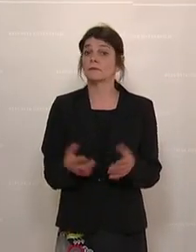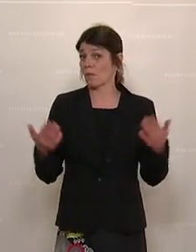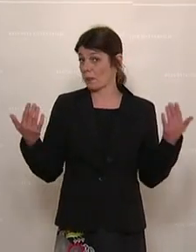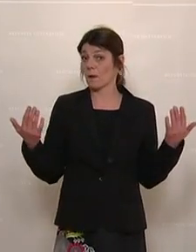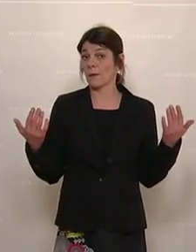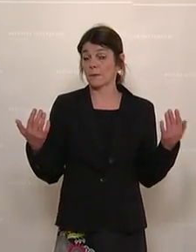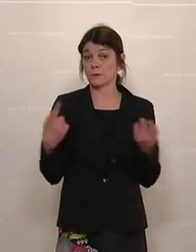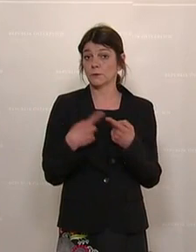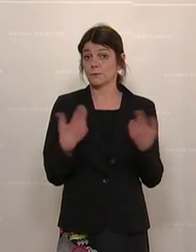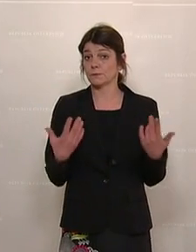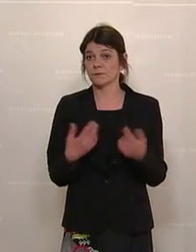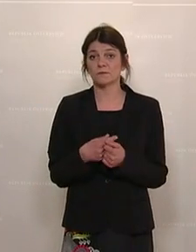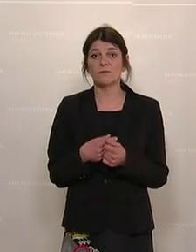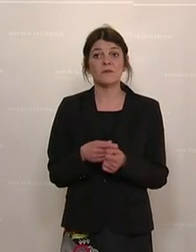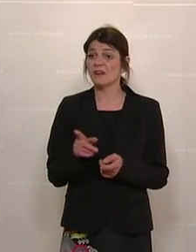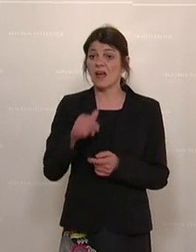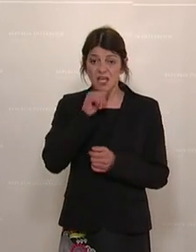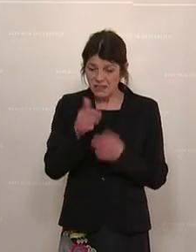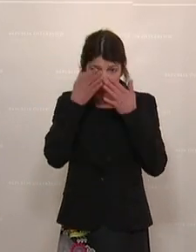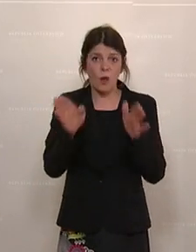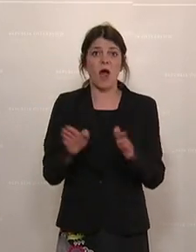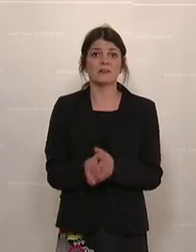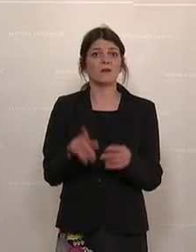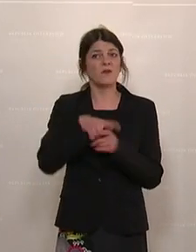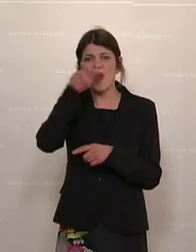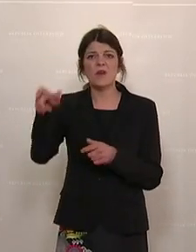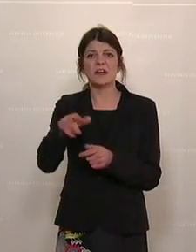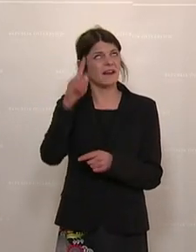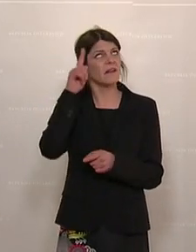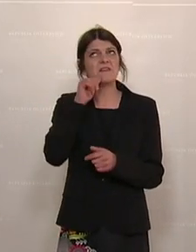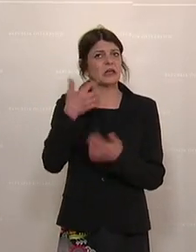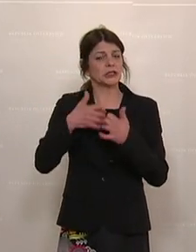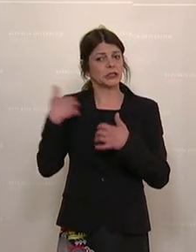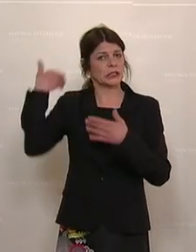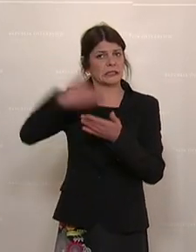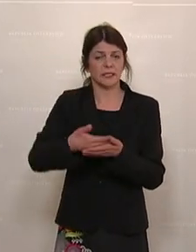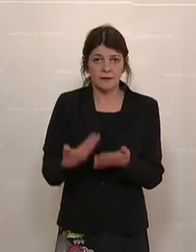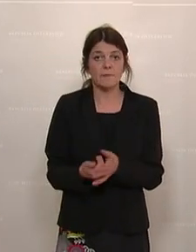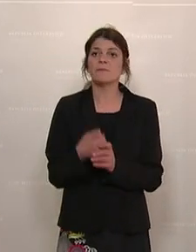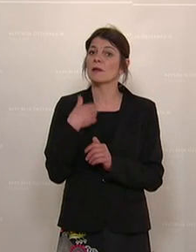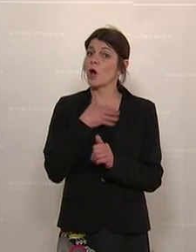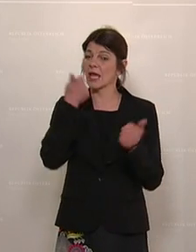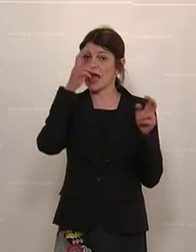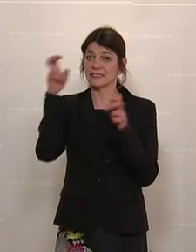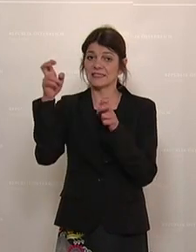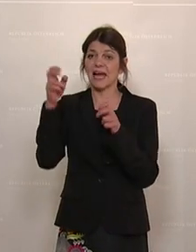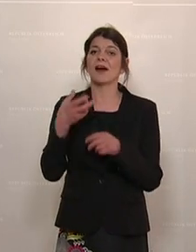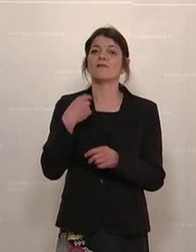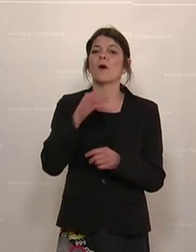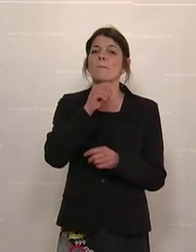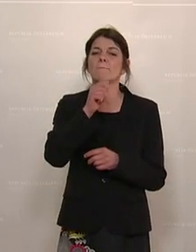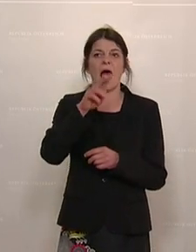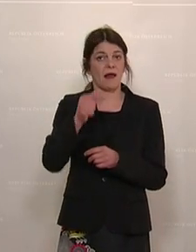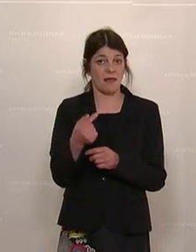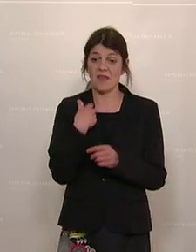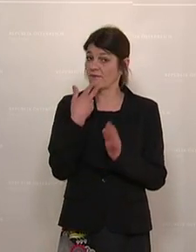und den die intoleranten und den geschichtslosen möchte ich auf diesem weg ein zitat von oder markt auf